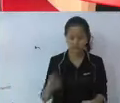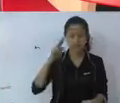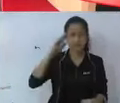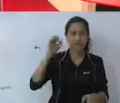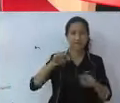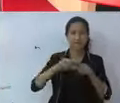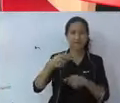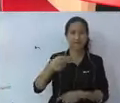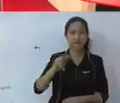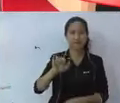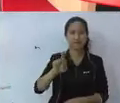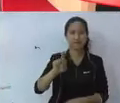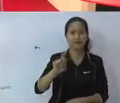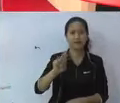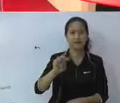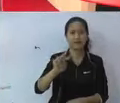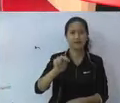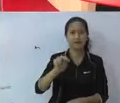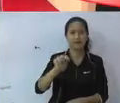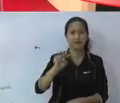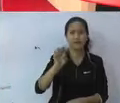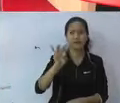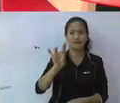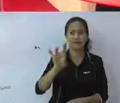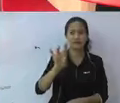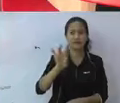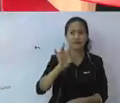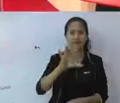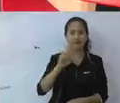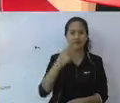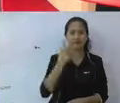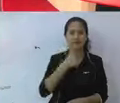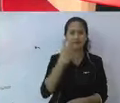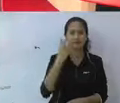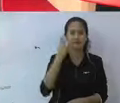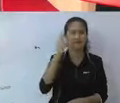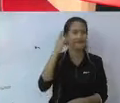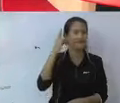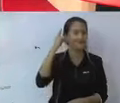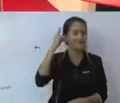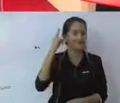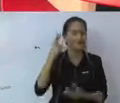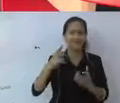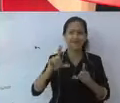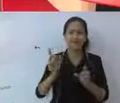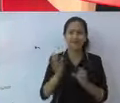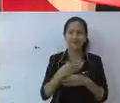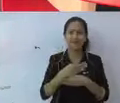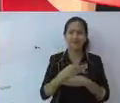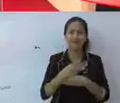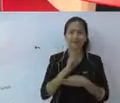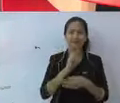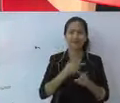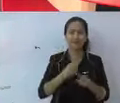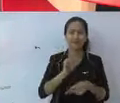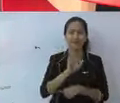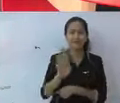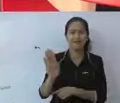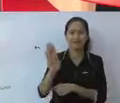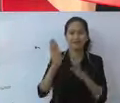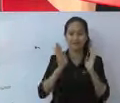na nagpapagupit at lahat po ng nagpapaayos ng kung ano man inaayos sa inyong katawan ngayon. Oh.